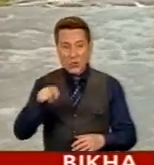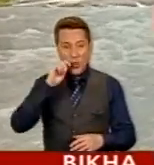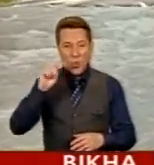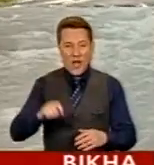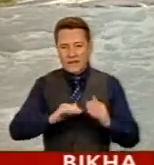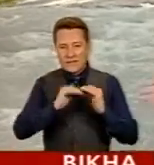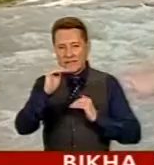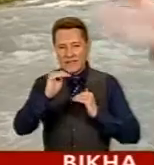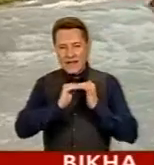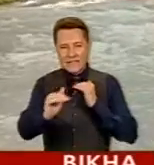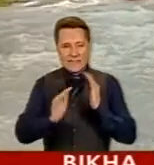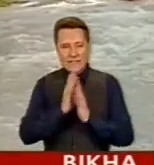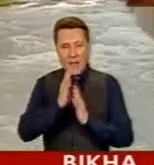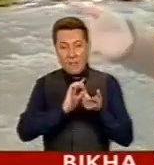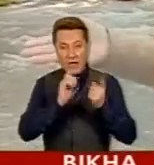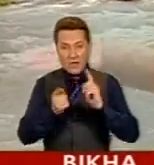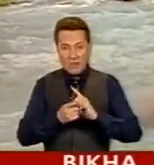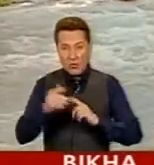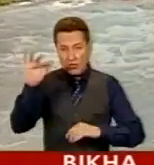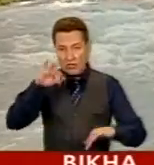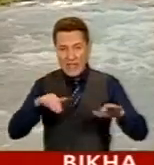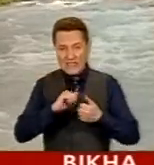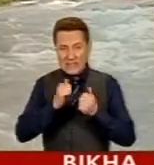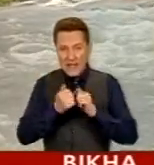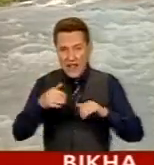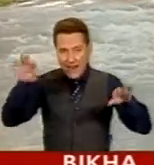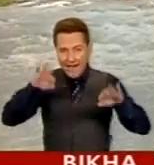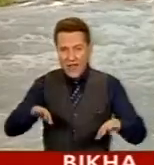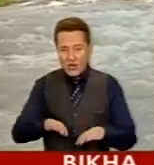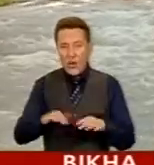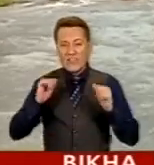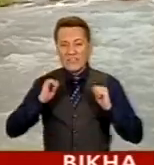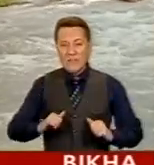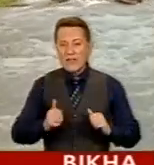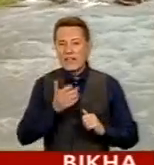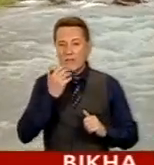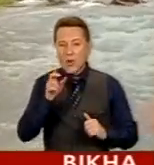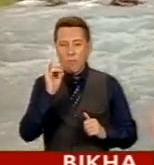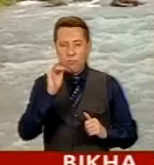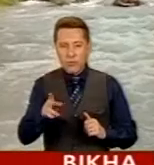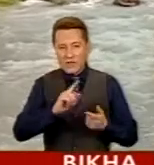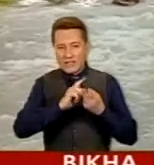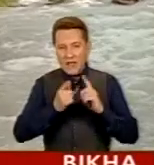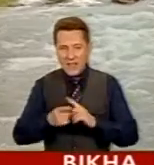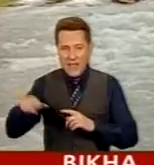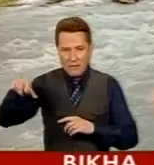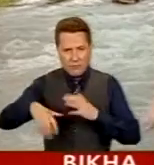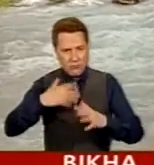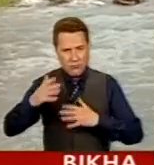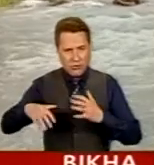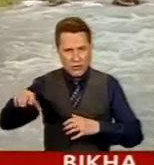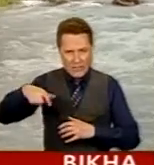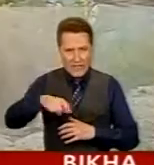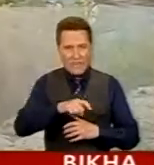степ несподівано перетворюється на справжні скелі та каньйони, а спокійний південний буг стає бурхливою, майже